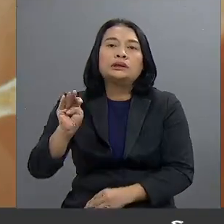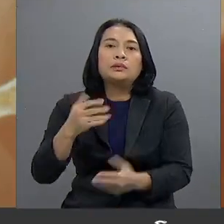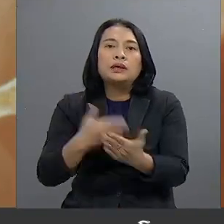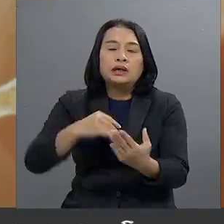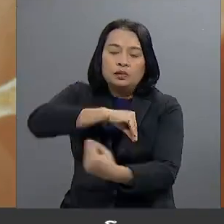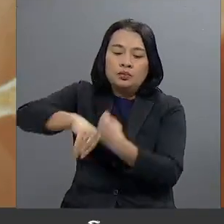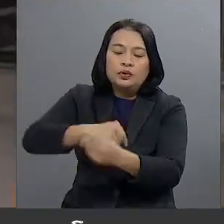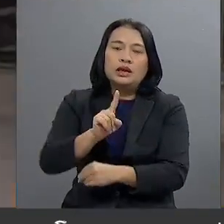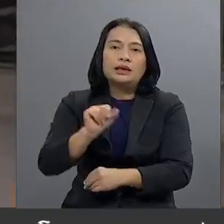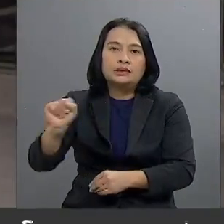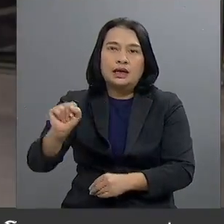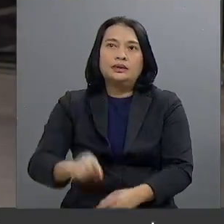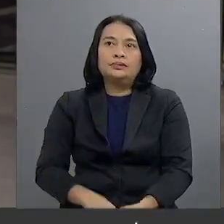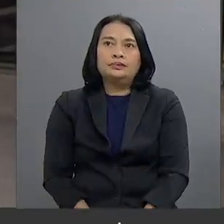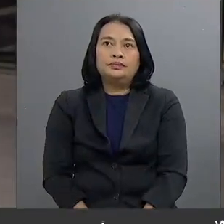สนบาทค่ะ